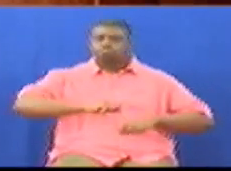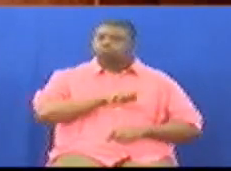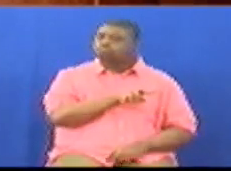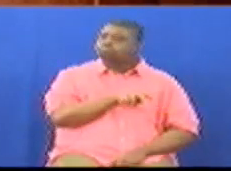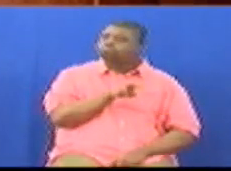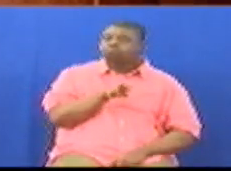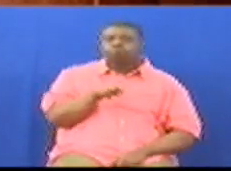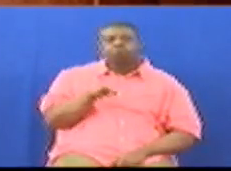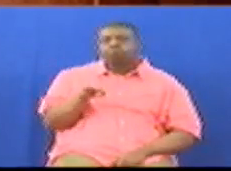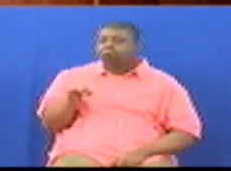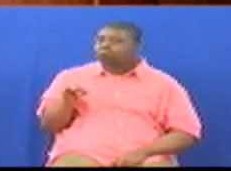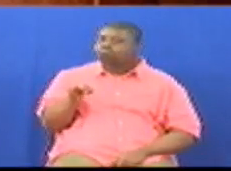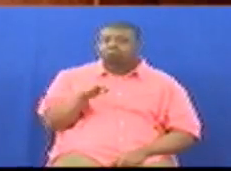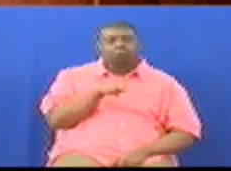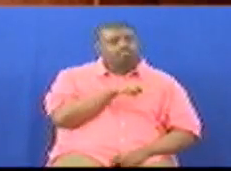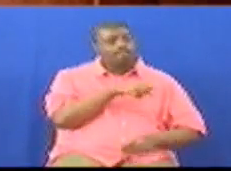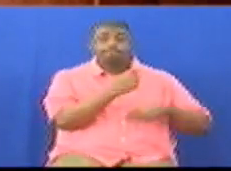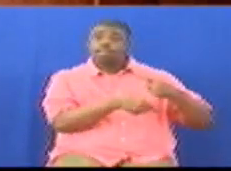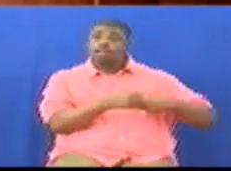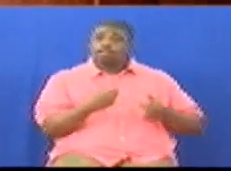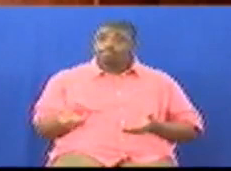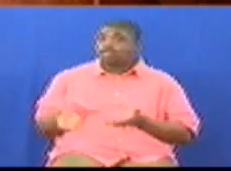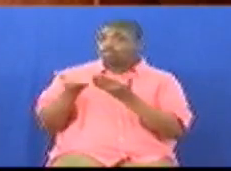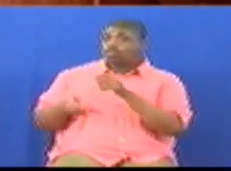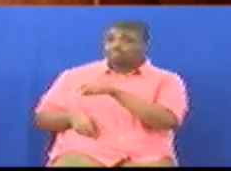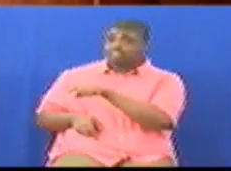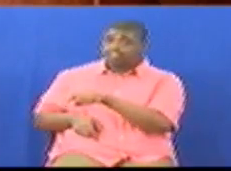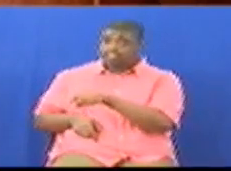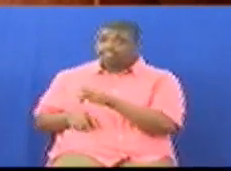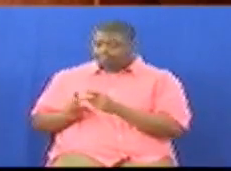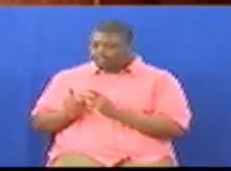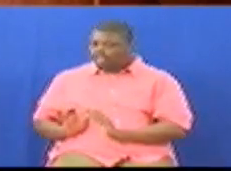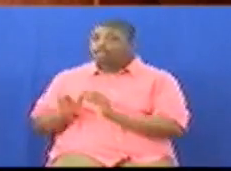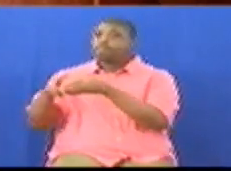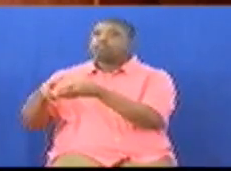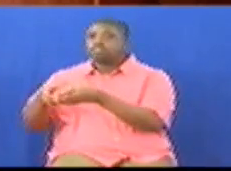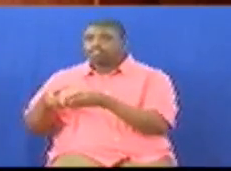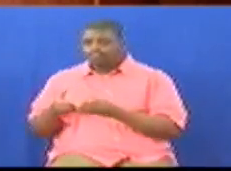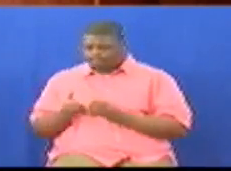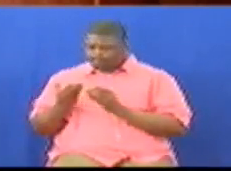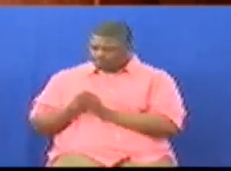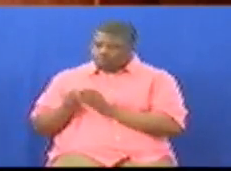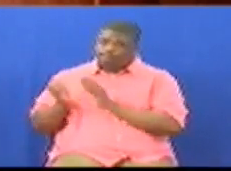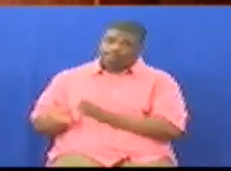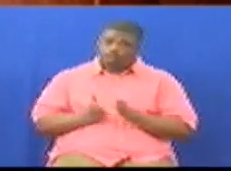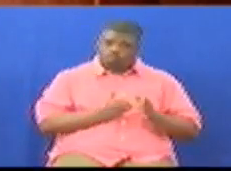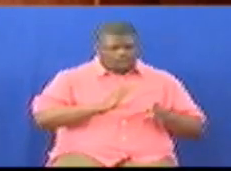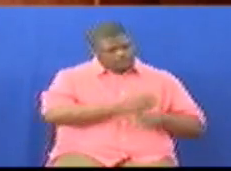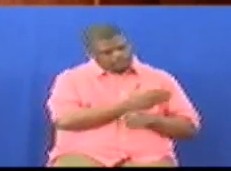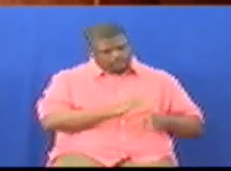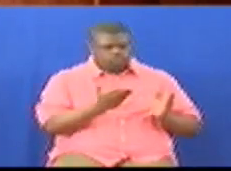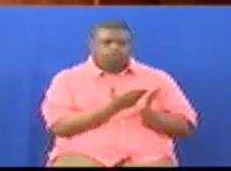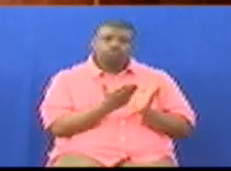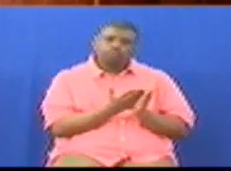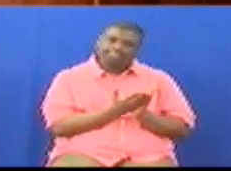ofisi katika mwaka wa fedha 2019-2020. Miradi hiyo iliyotembelewa na kamati pamoja na mpango wa ukarabati wa shule kongwe za sekondari za serikali